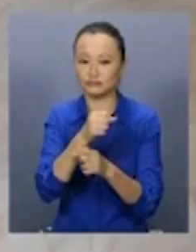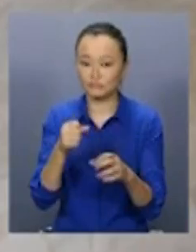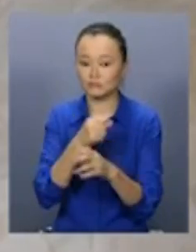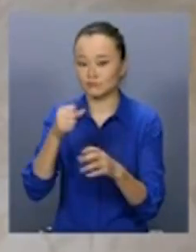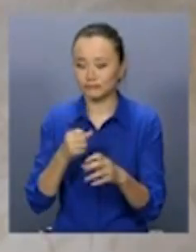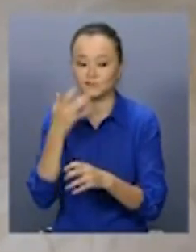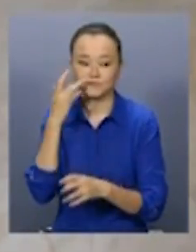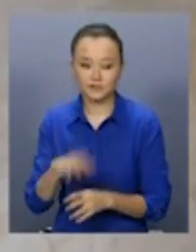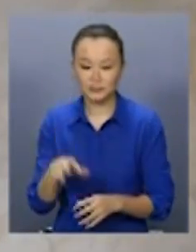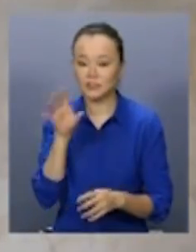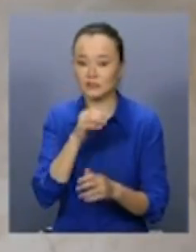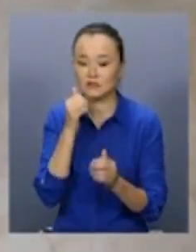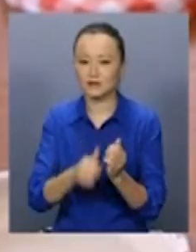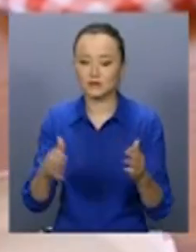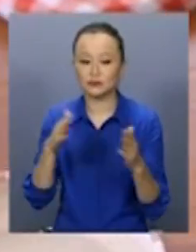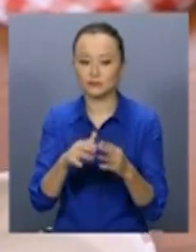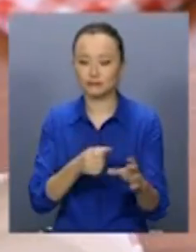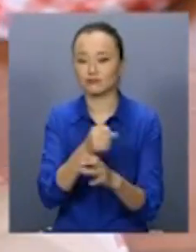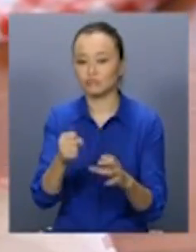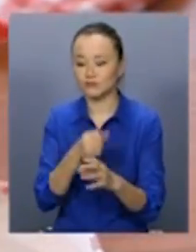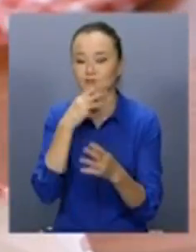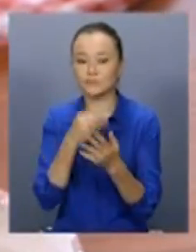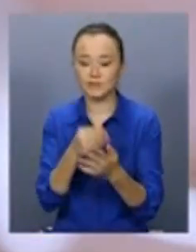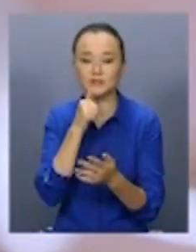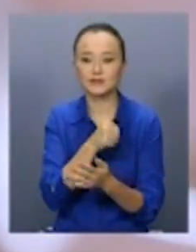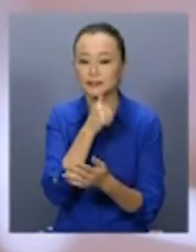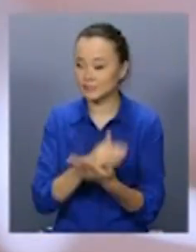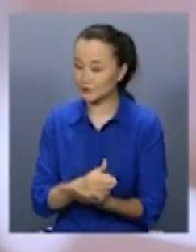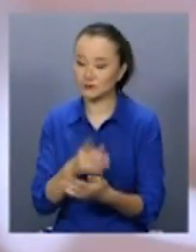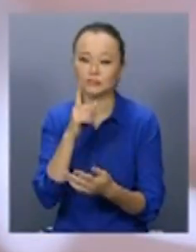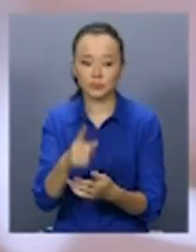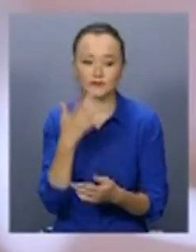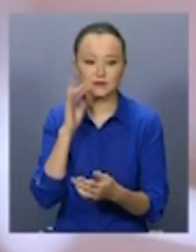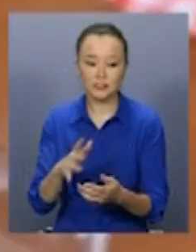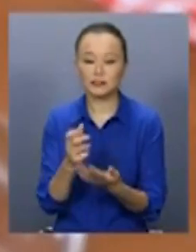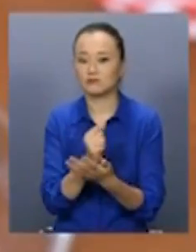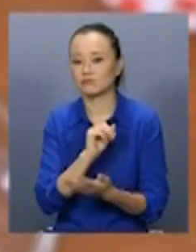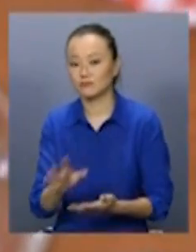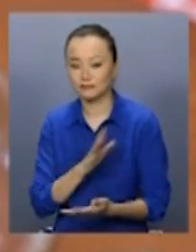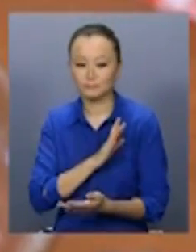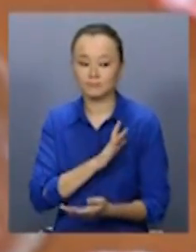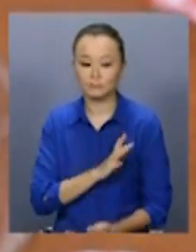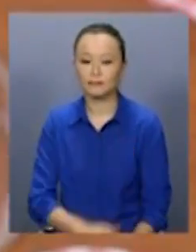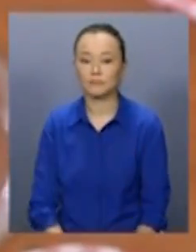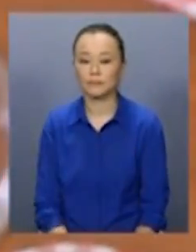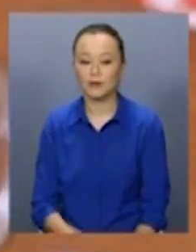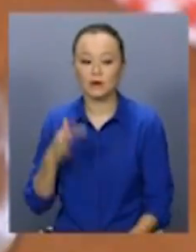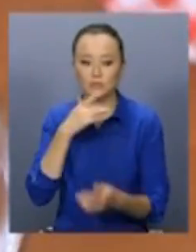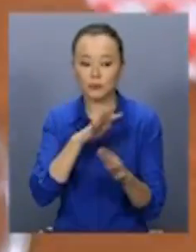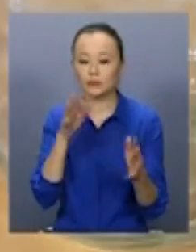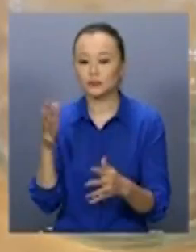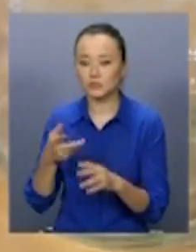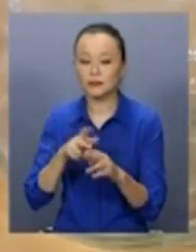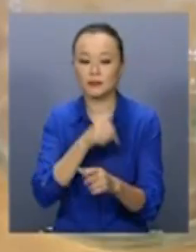кірісетін уақыты. Әрбір үйбекенің өз банка жабу құпиясы бар, алайда кей кездерде ойдағыдай шықпай қалады. Бұл жағдайда мұның